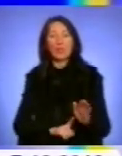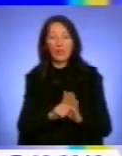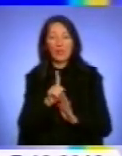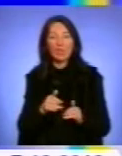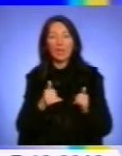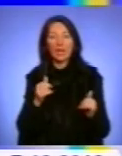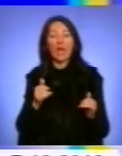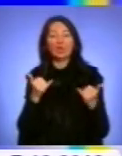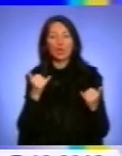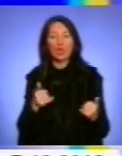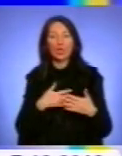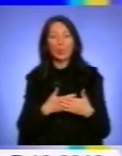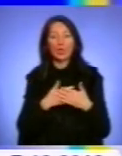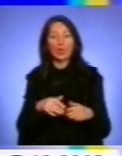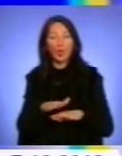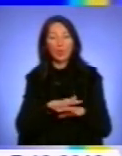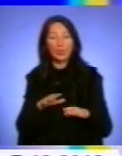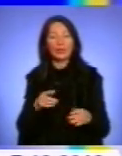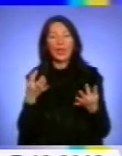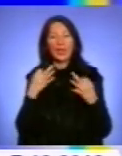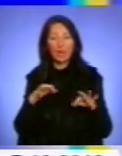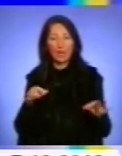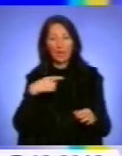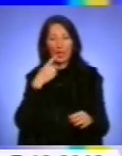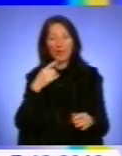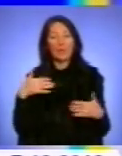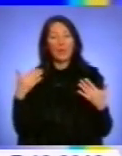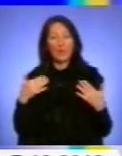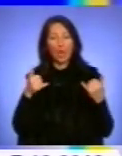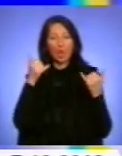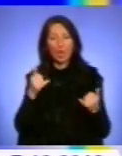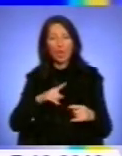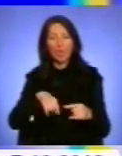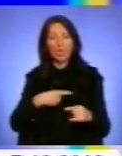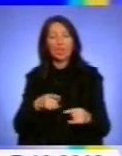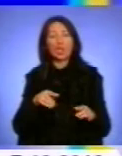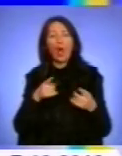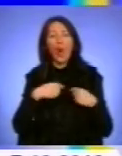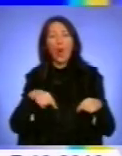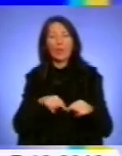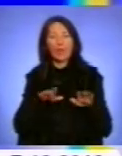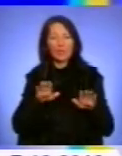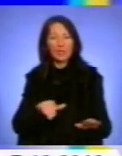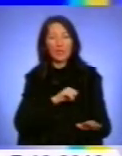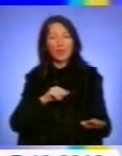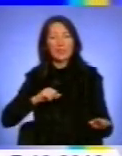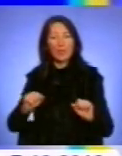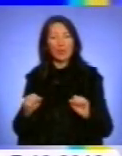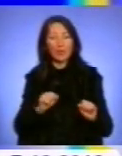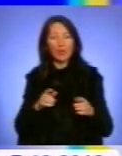громадянського суспільства і демократії. Йдеться у привітанні. Сьогодні саме через органи місцевого самоврядування